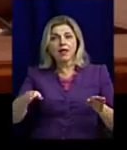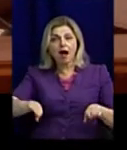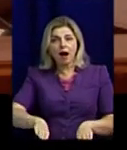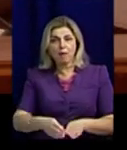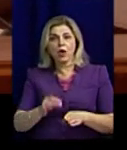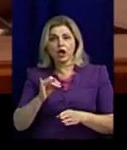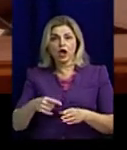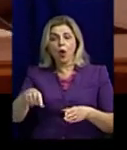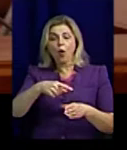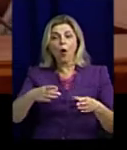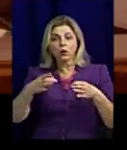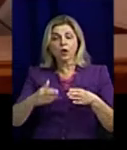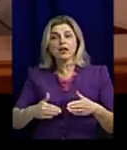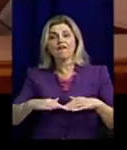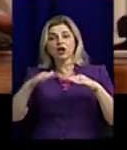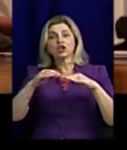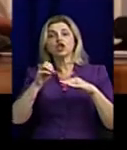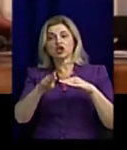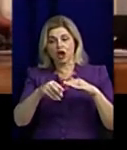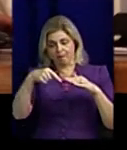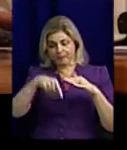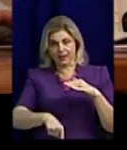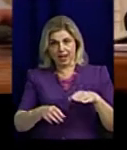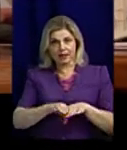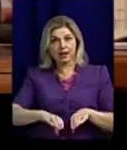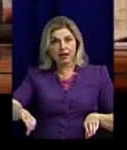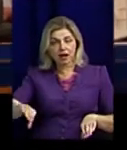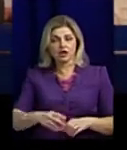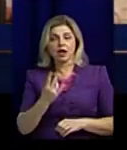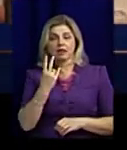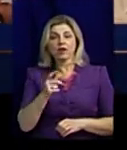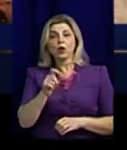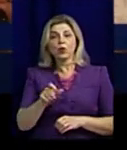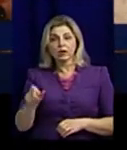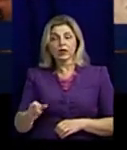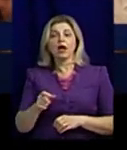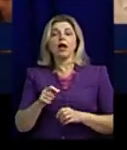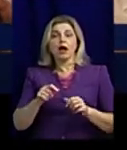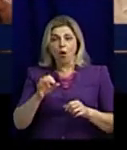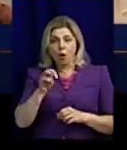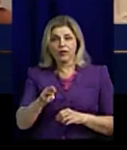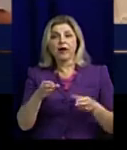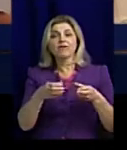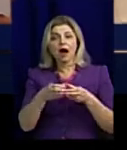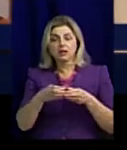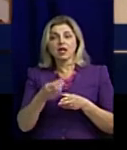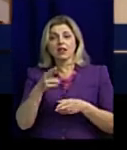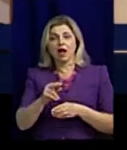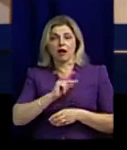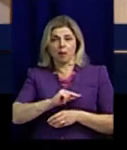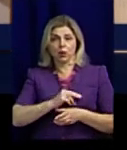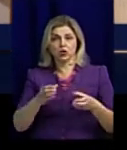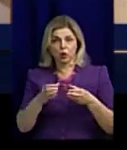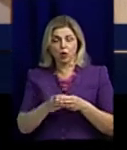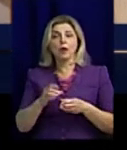колодязі вищі рівня дренажного покриття. Дві особи від фракції для створення робочої групи щодо ситуації, яка склалась в